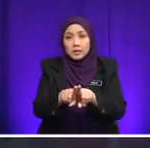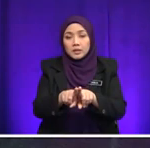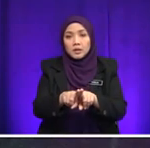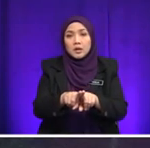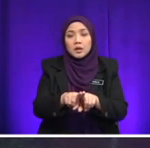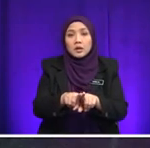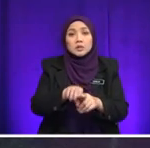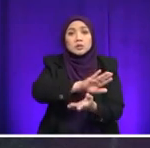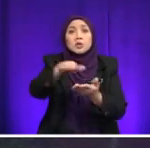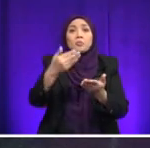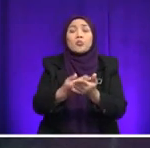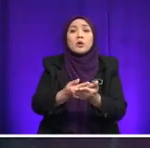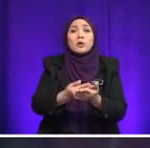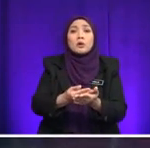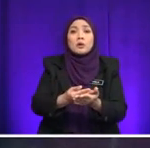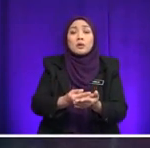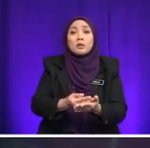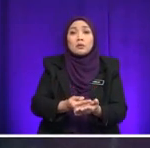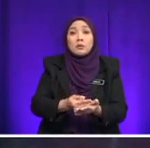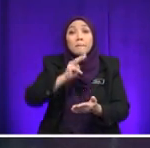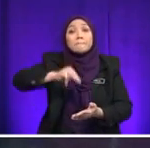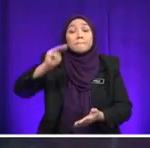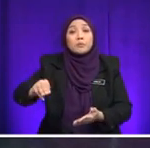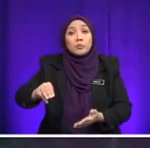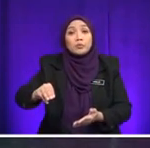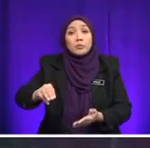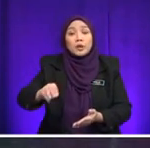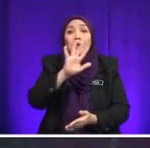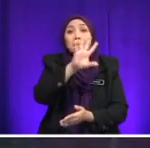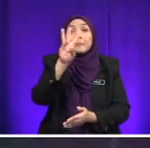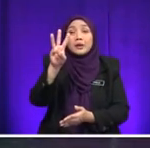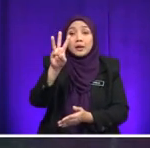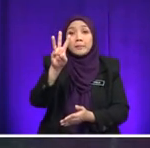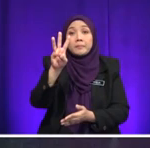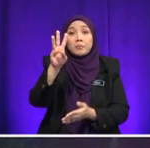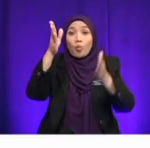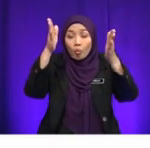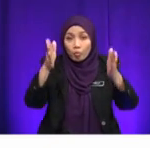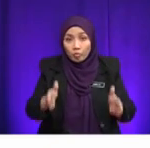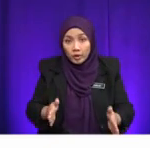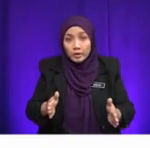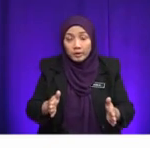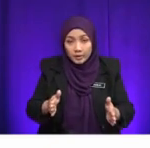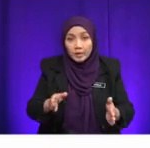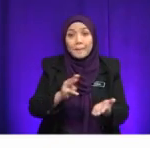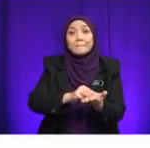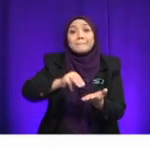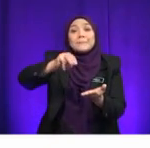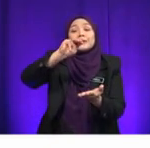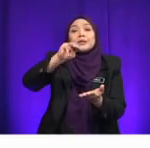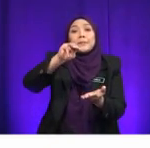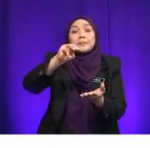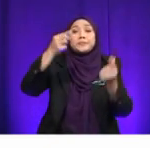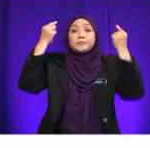pelajar yaitu selama 56 orang belajar mata perguruan Melayu serawa juga telah